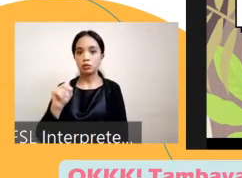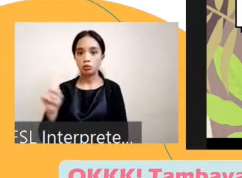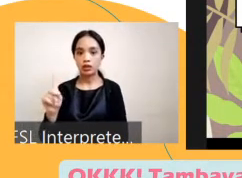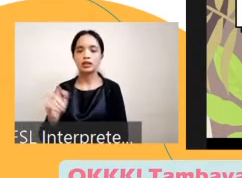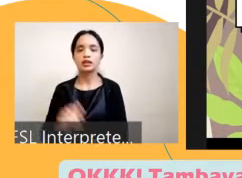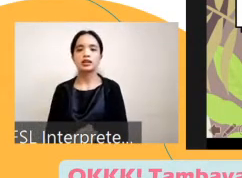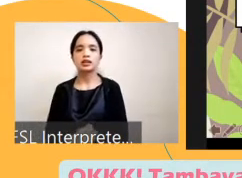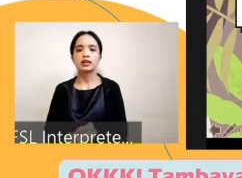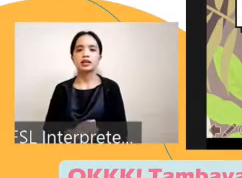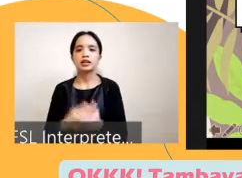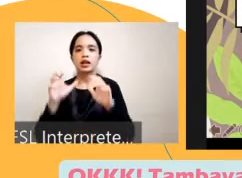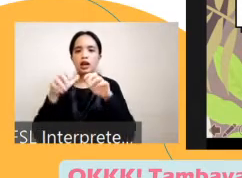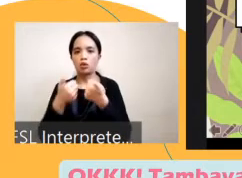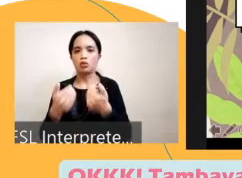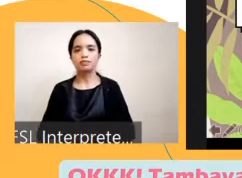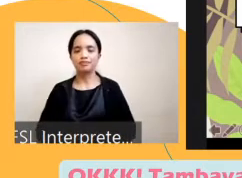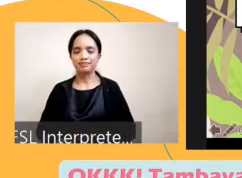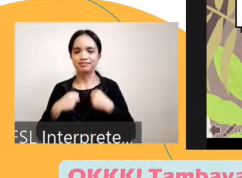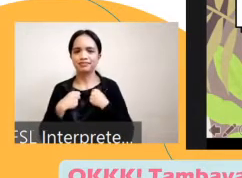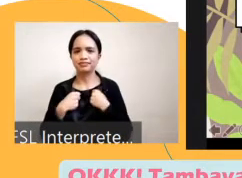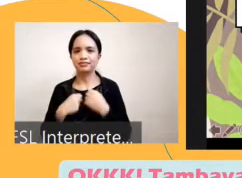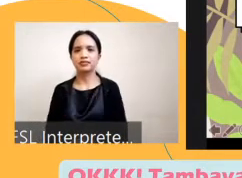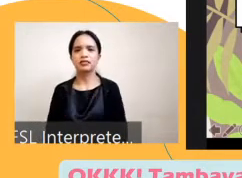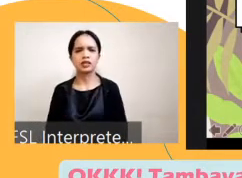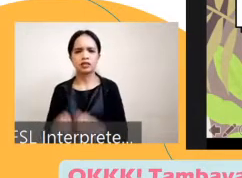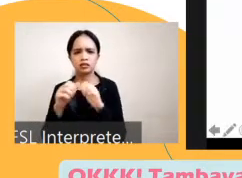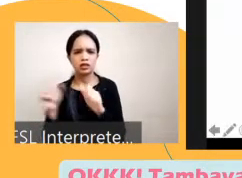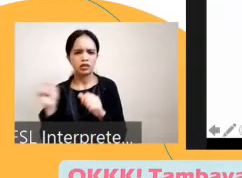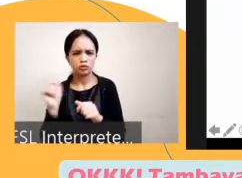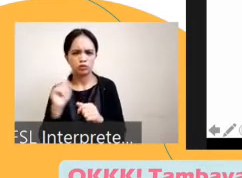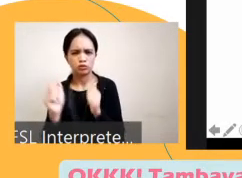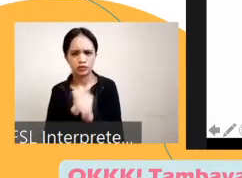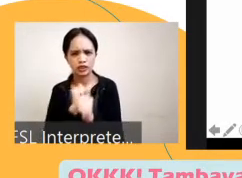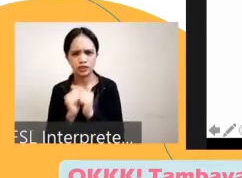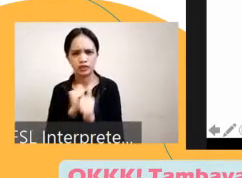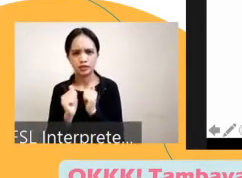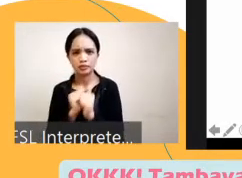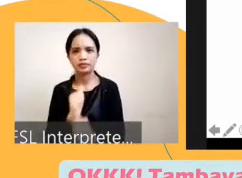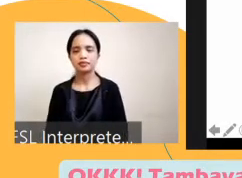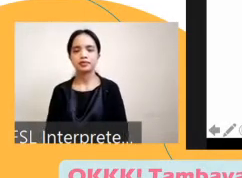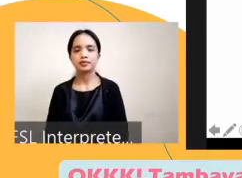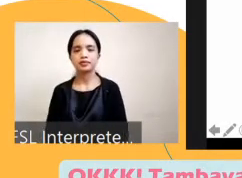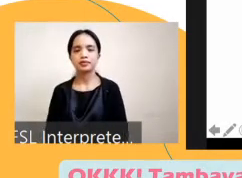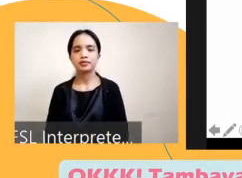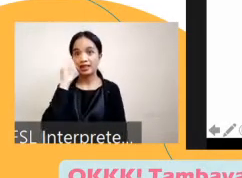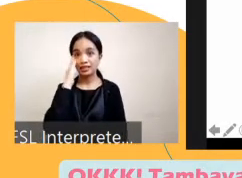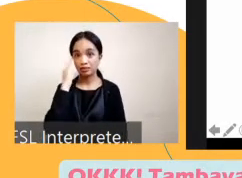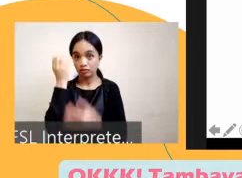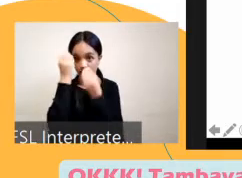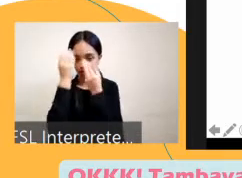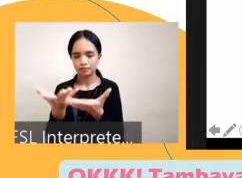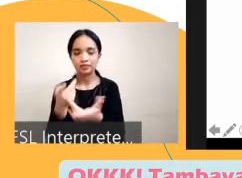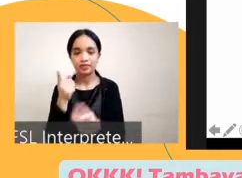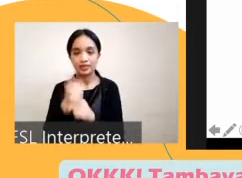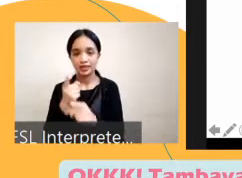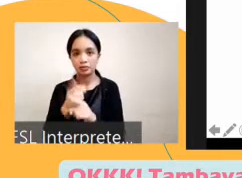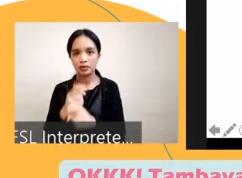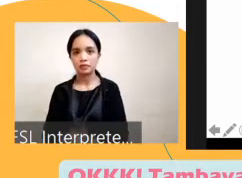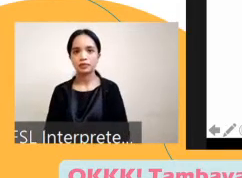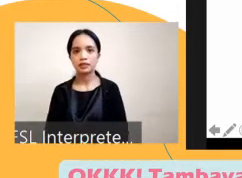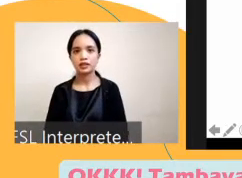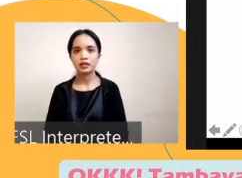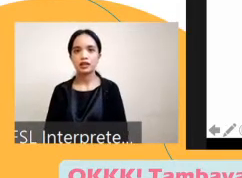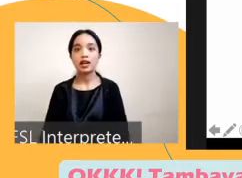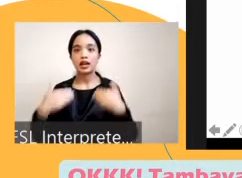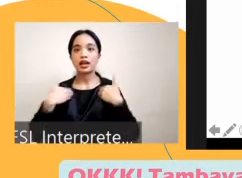pagbangon. Okay, so ano ba ito? Okay? Alam niyo kasi, 'di ba, may mga